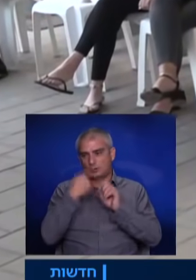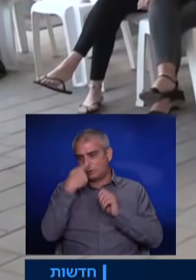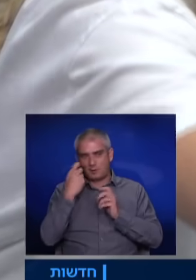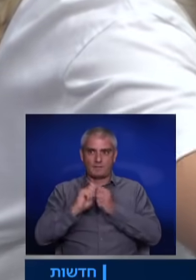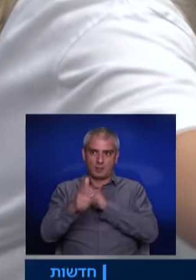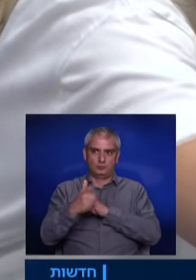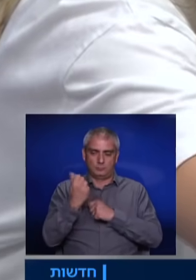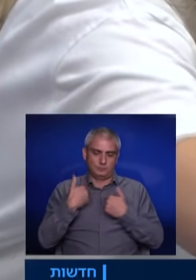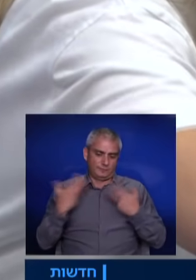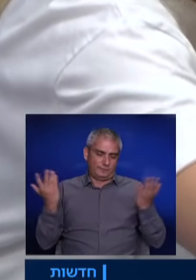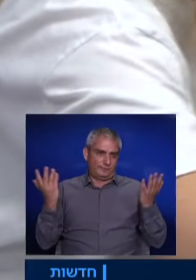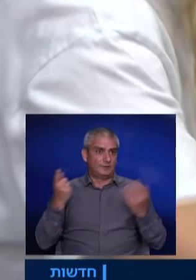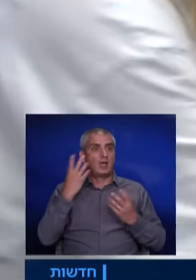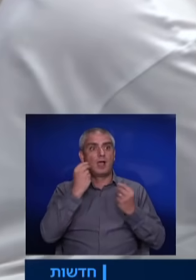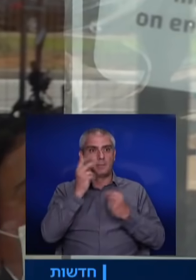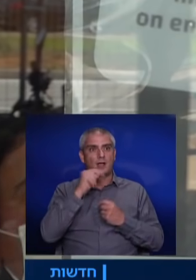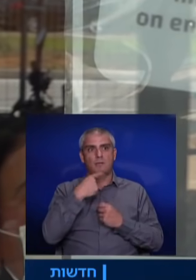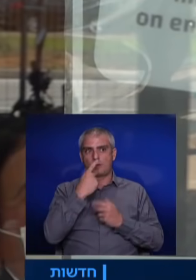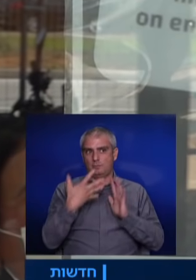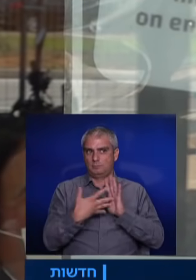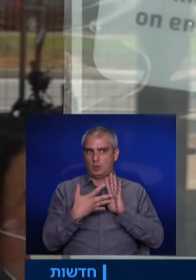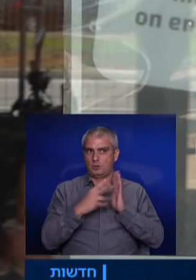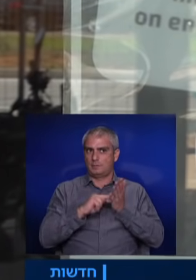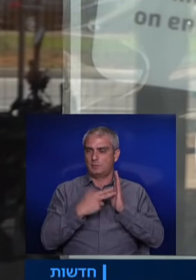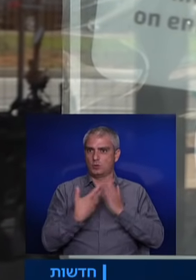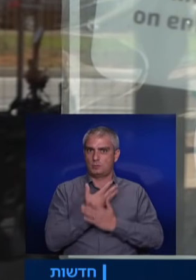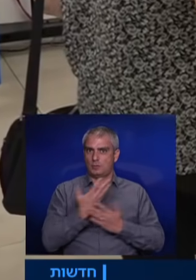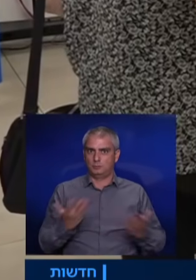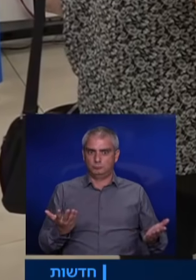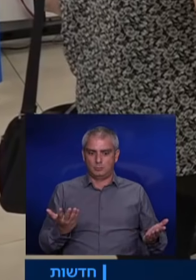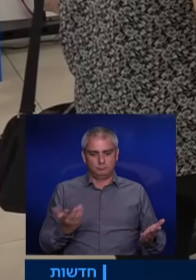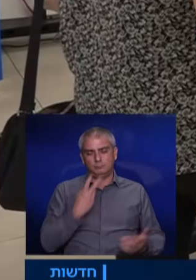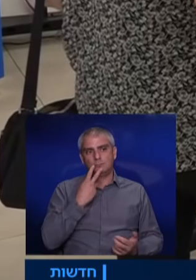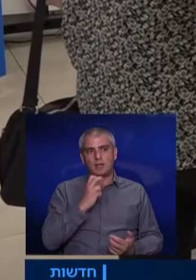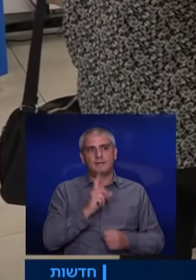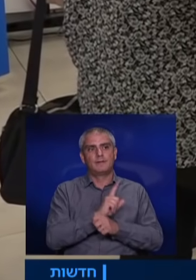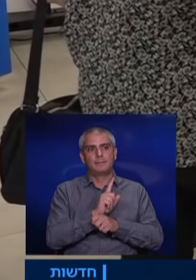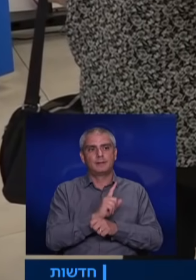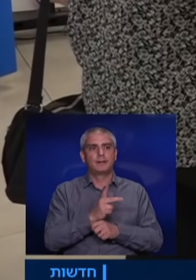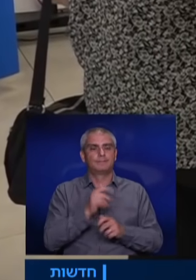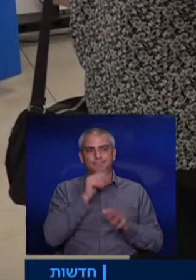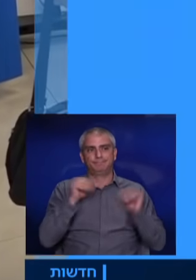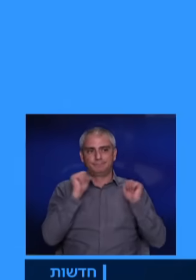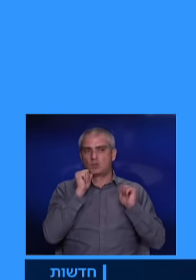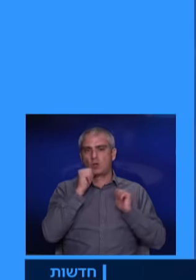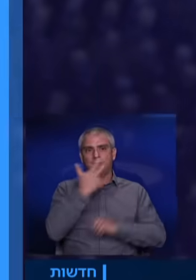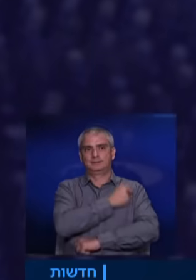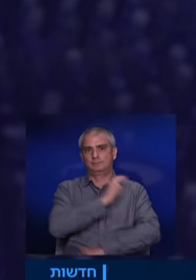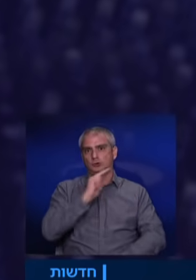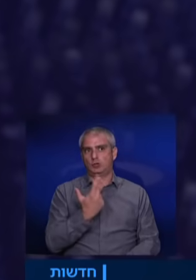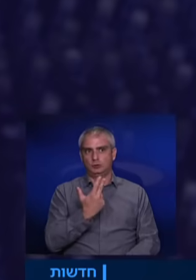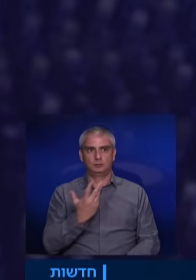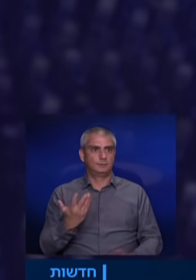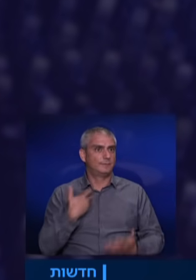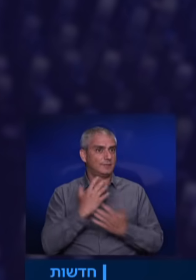ולשלם מכספי. אולם רבים גם מביעים ביקורת על המדיניות החדשה, ומעדיפים בינתיים להימנע מהתחסנות במנת הדחף.